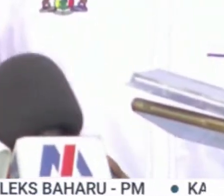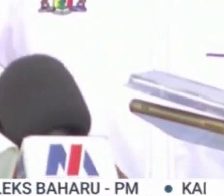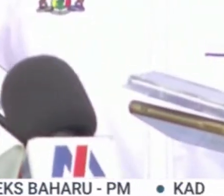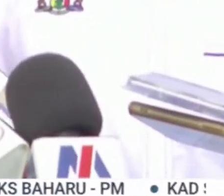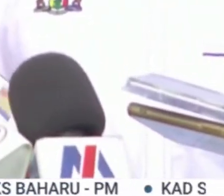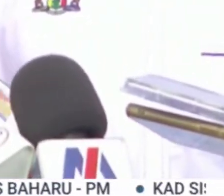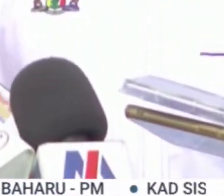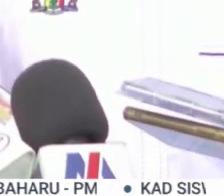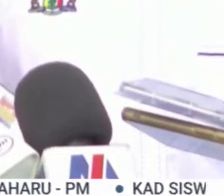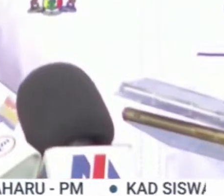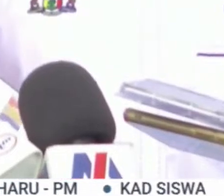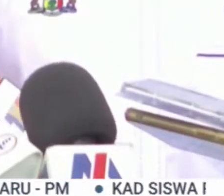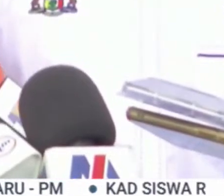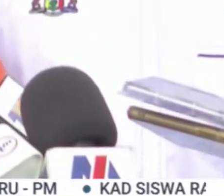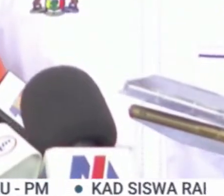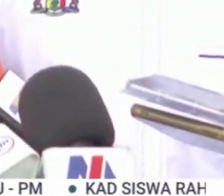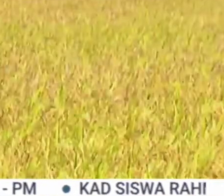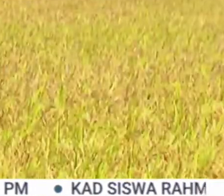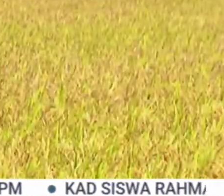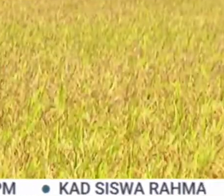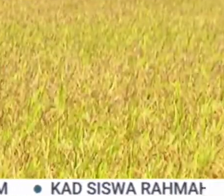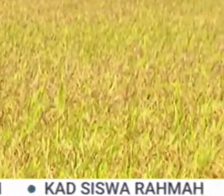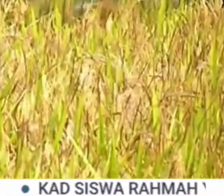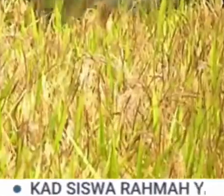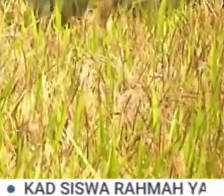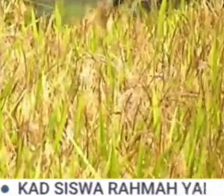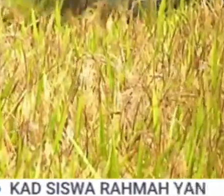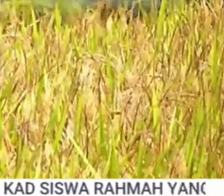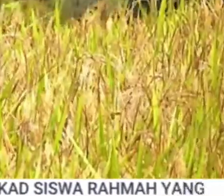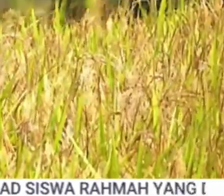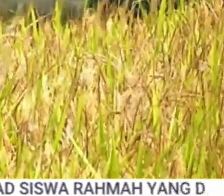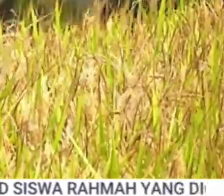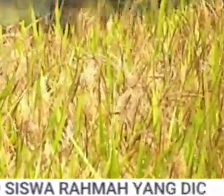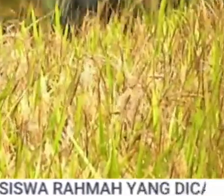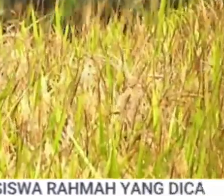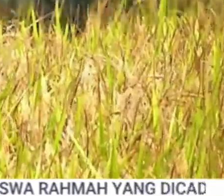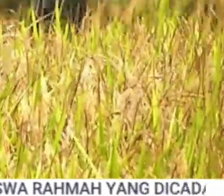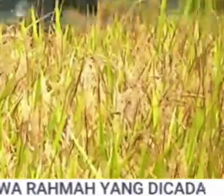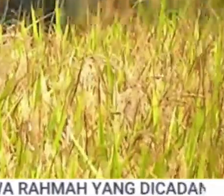Isu bebas tempatan dibincang Khamis ini.